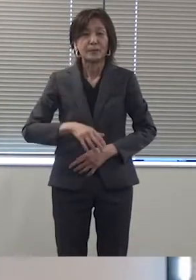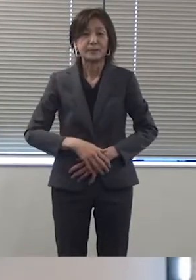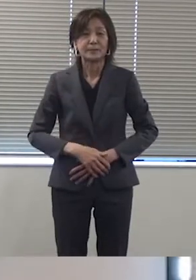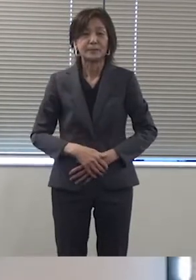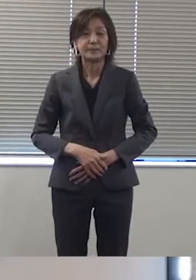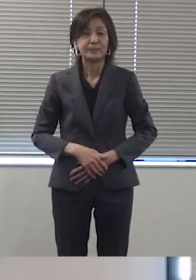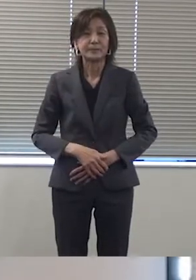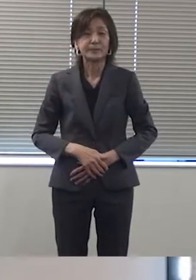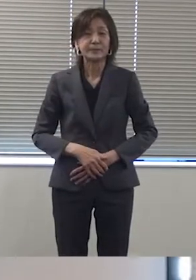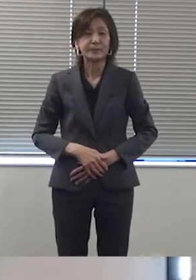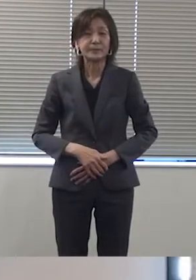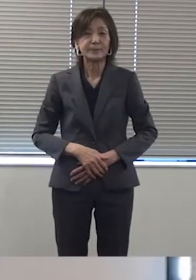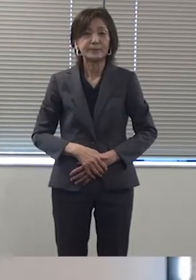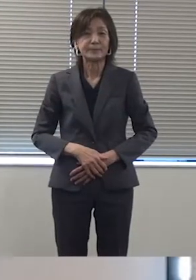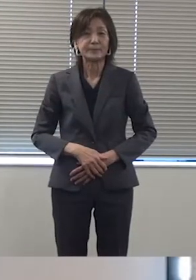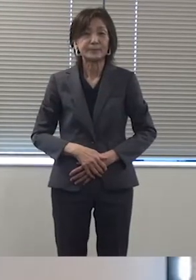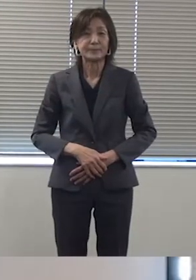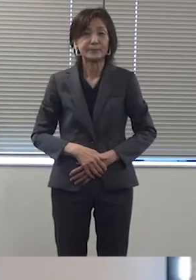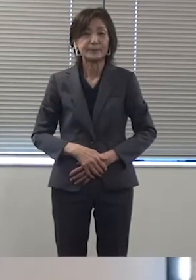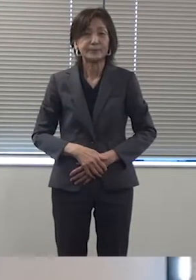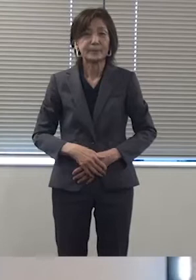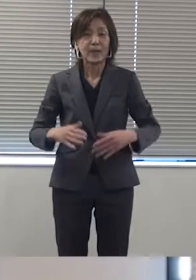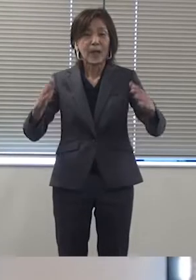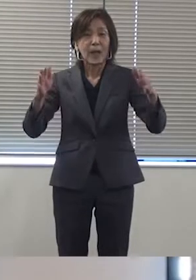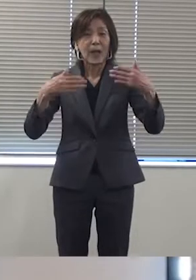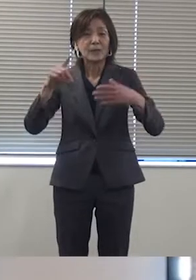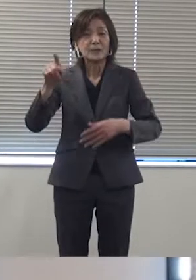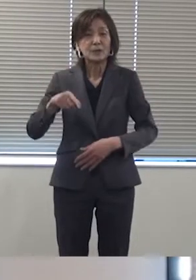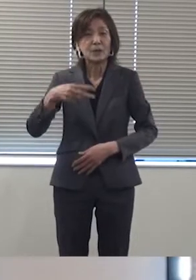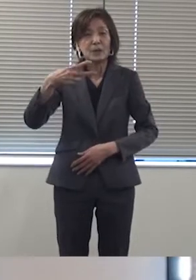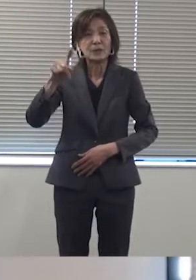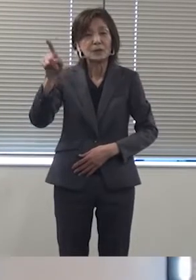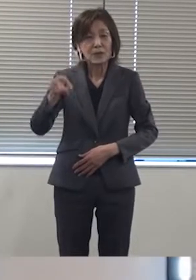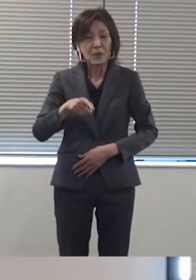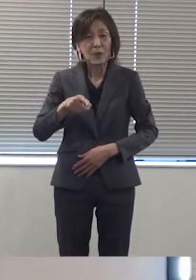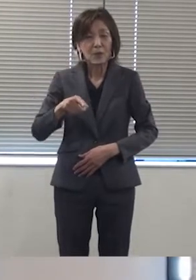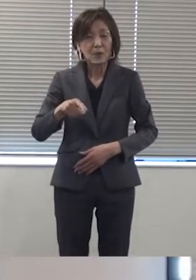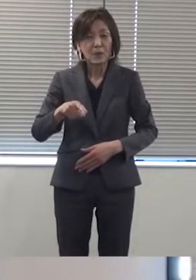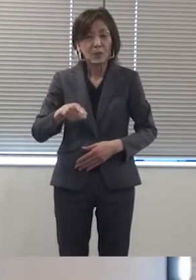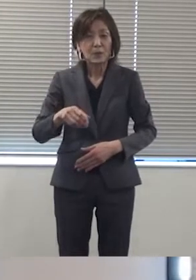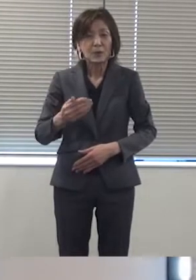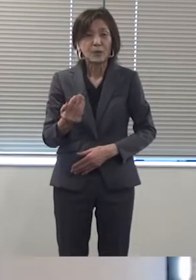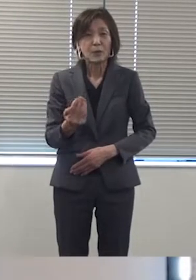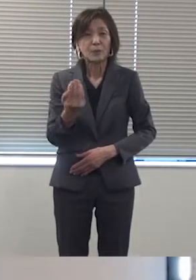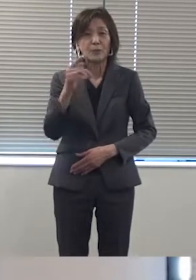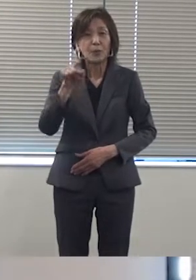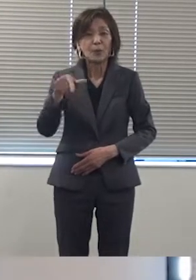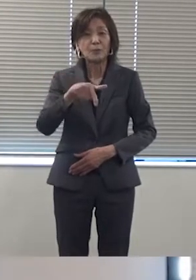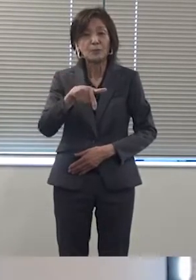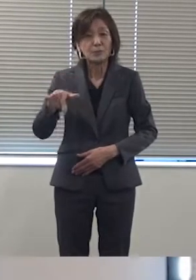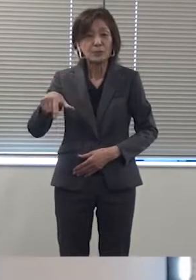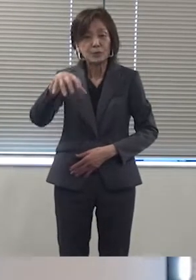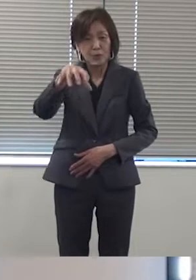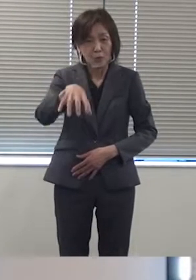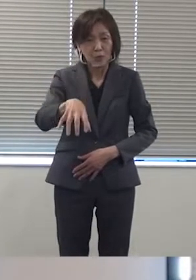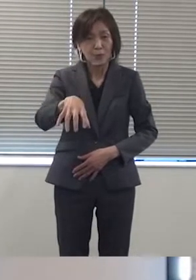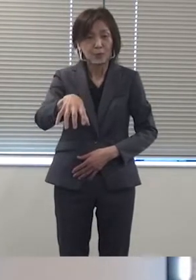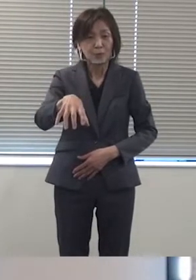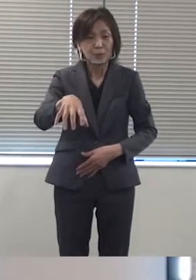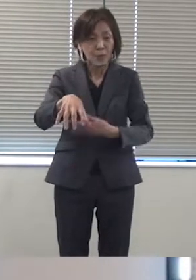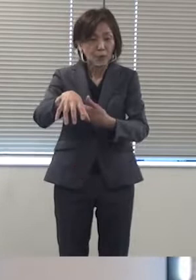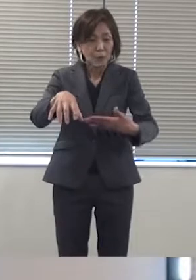春野の二野のいわゆるポンプ場と関連する水路なんですが、小松の沼の関連のです